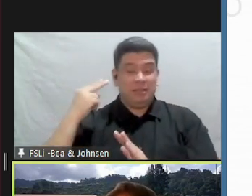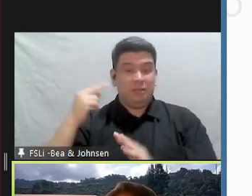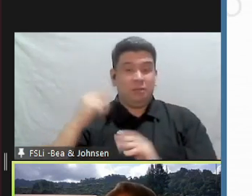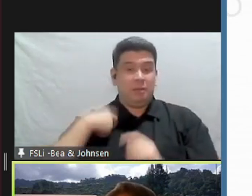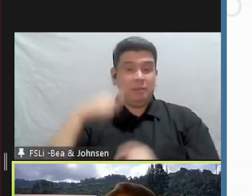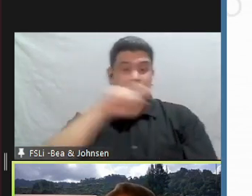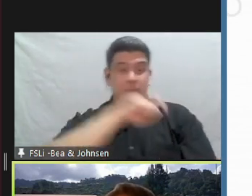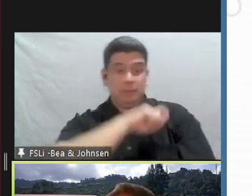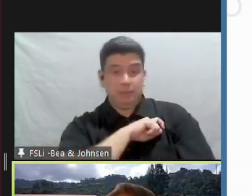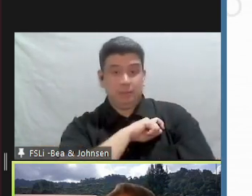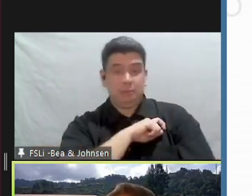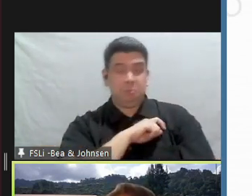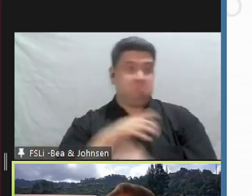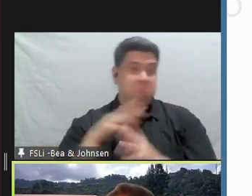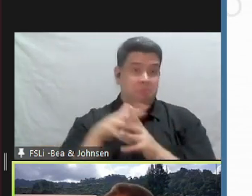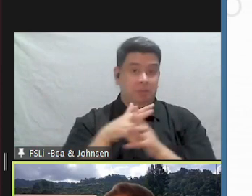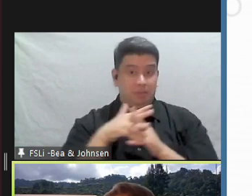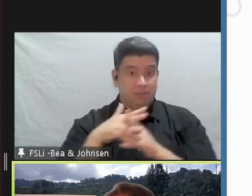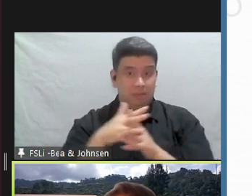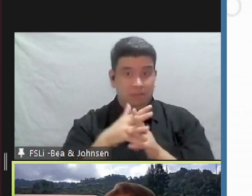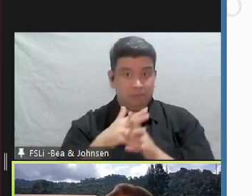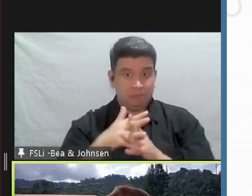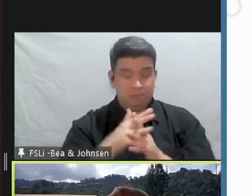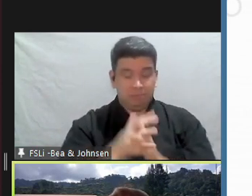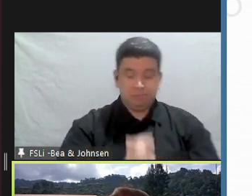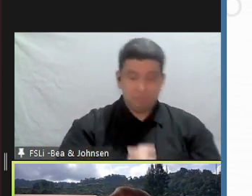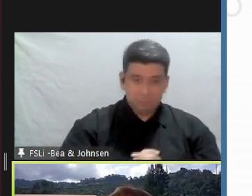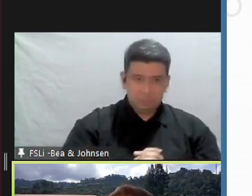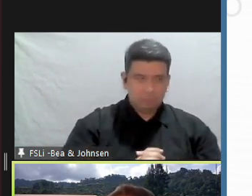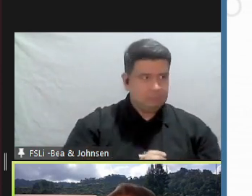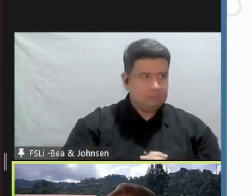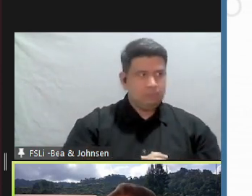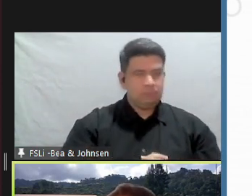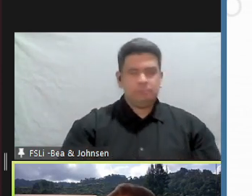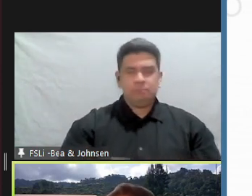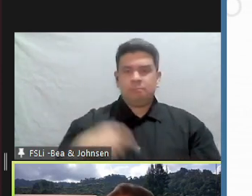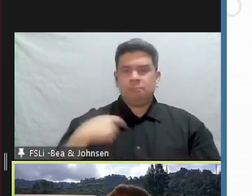ang mga Pilipino, ano, sa relihiyon, sa